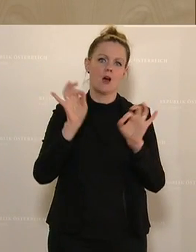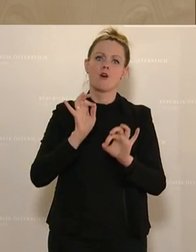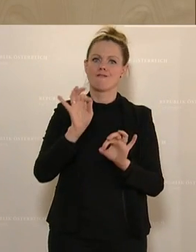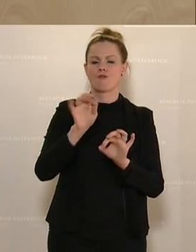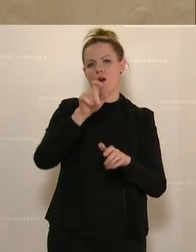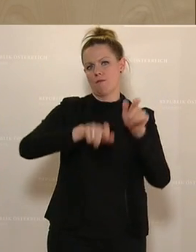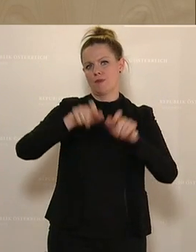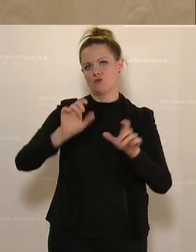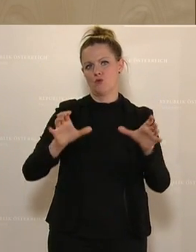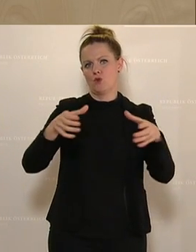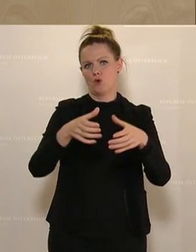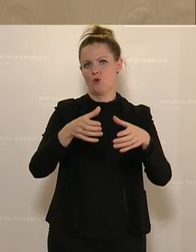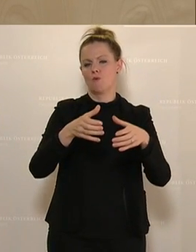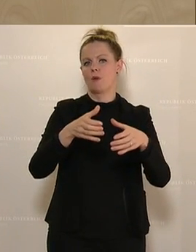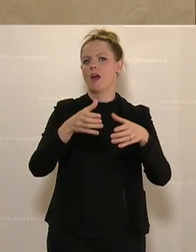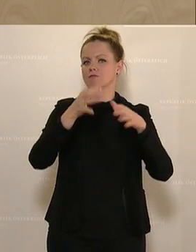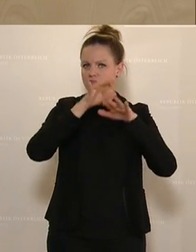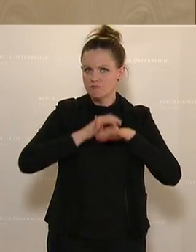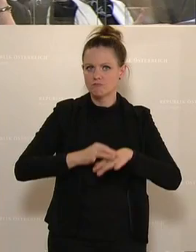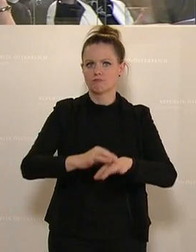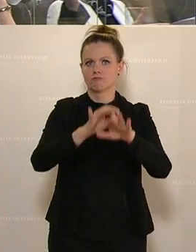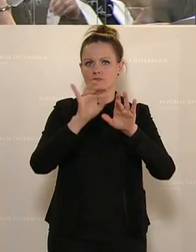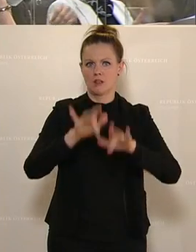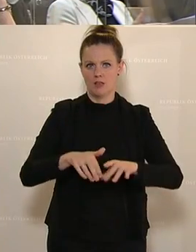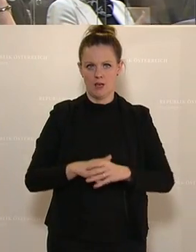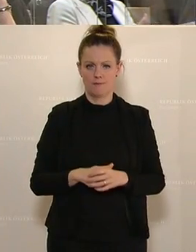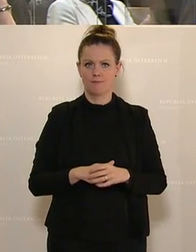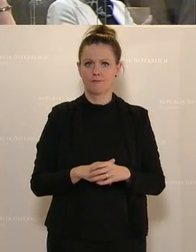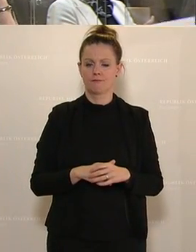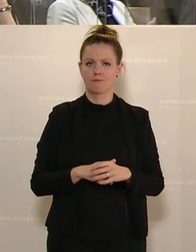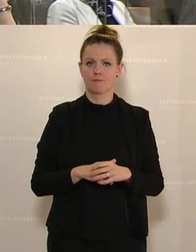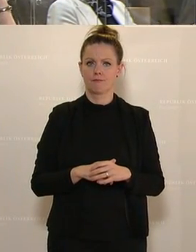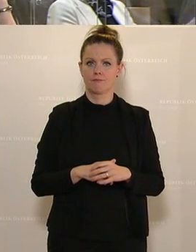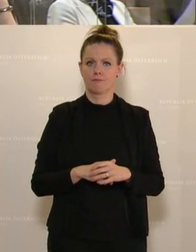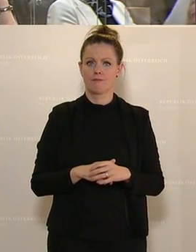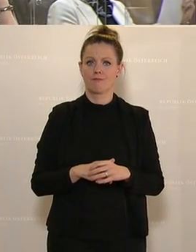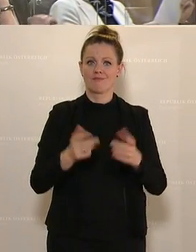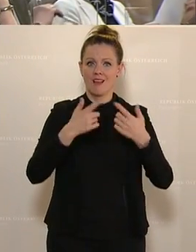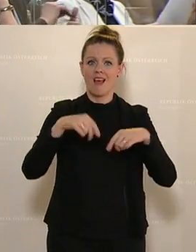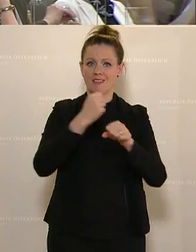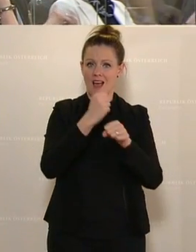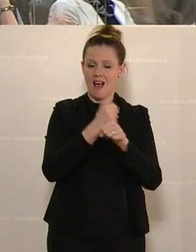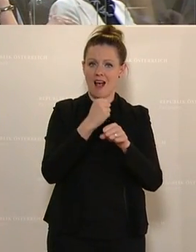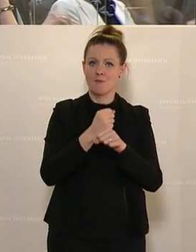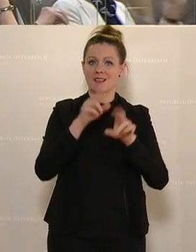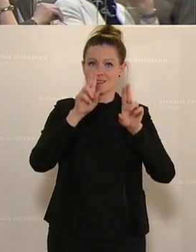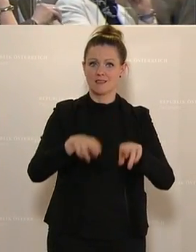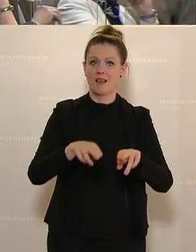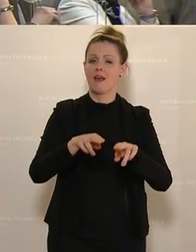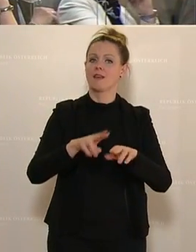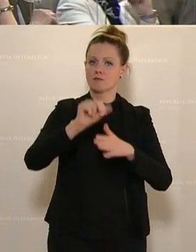für diese Personengruppe eingeleitet worden. Wir vereinheitlichen das Landarbeitsrecht und das ist